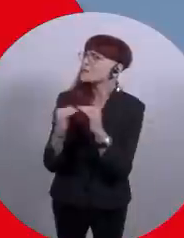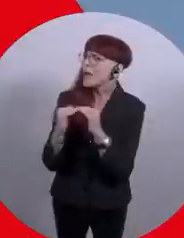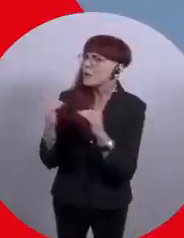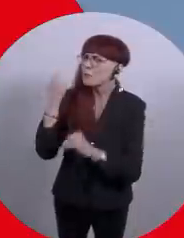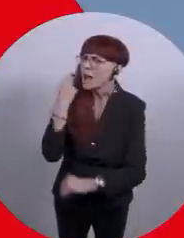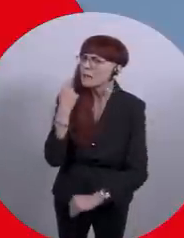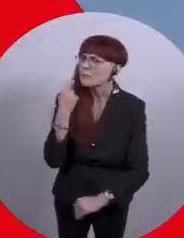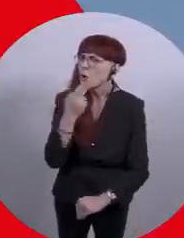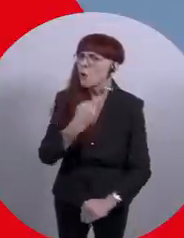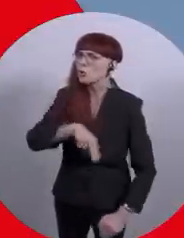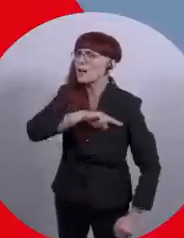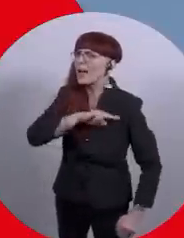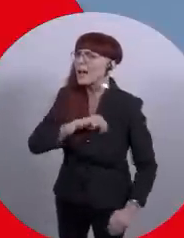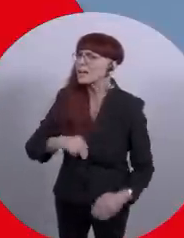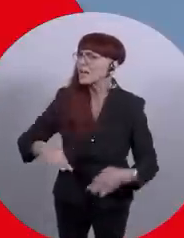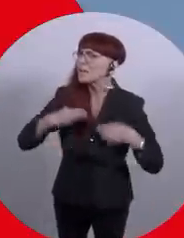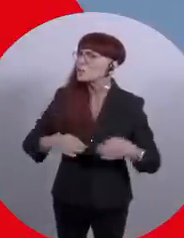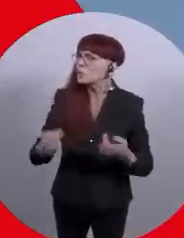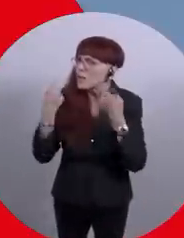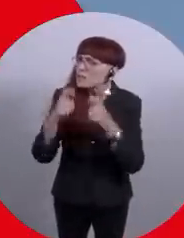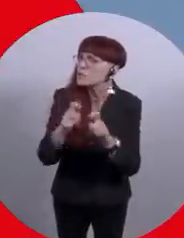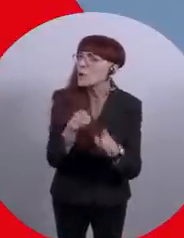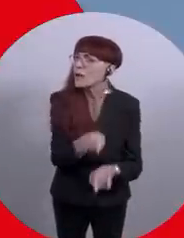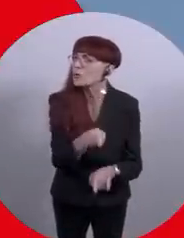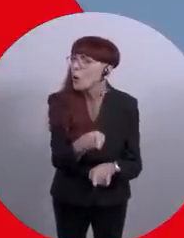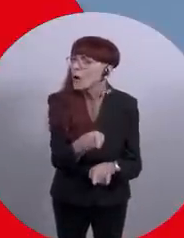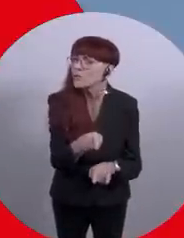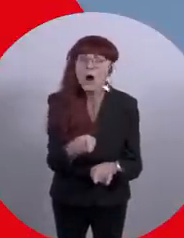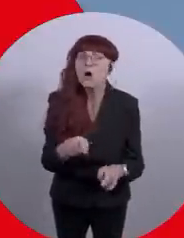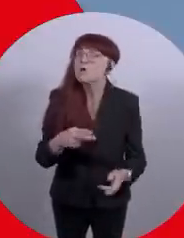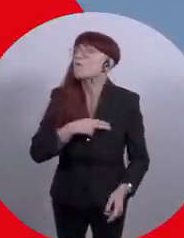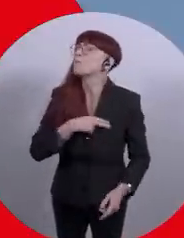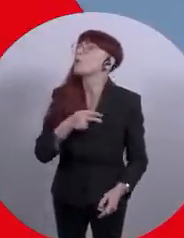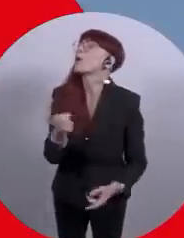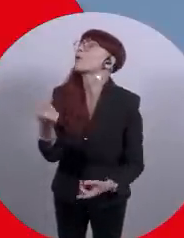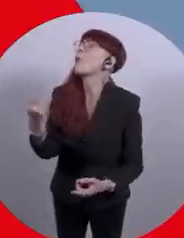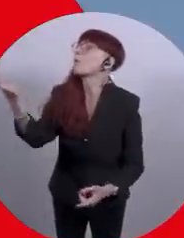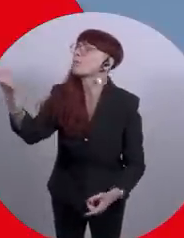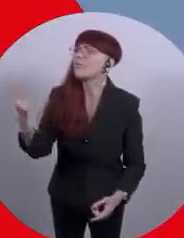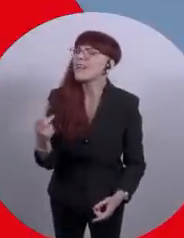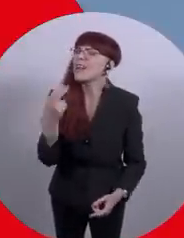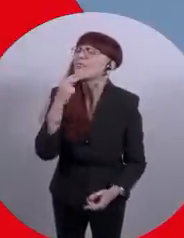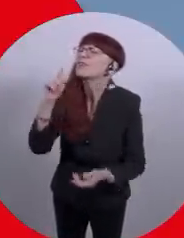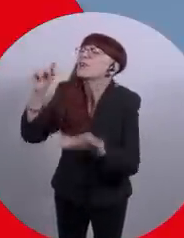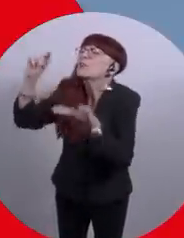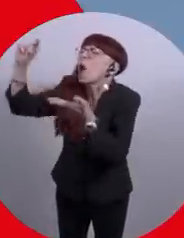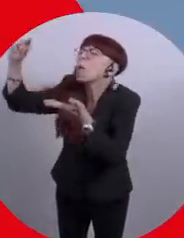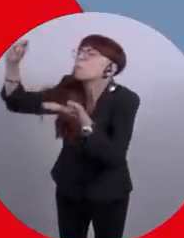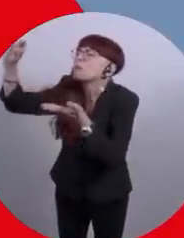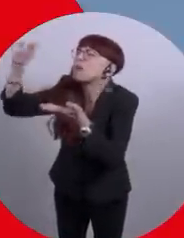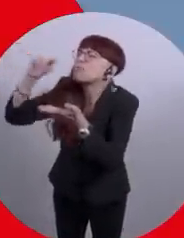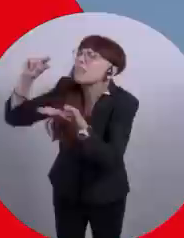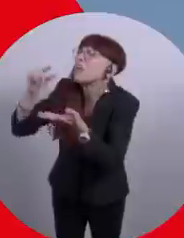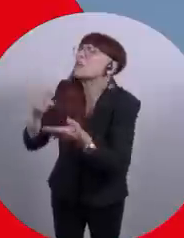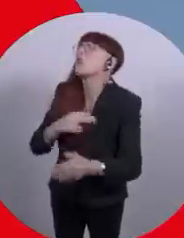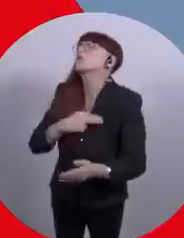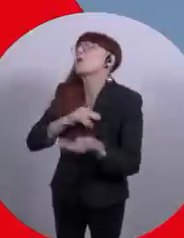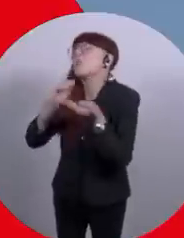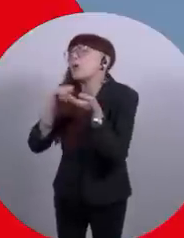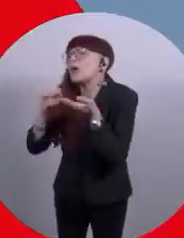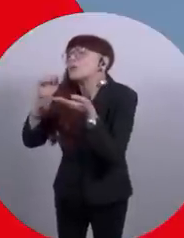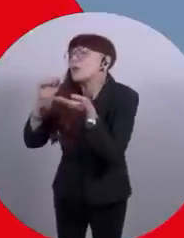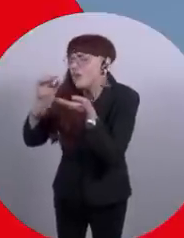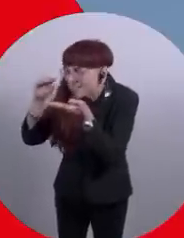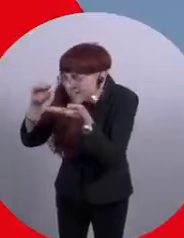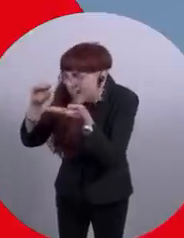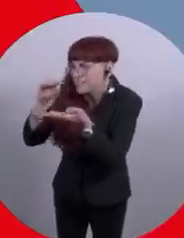Garantie auf Gesundheitsversorgung dort liegt ihr das Vermögen begründet aber wir wollen eh nur ein bisschen das Vermögenszuwachs begrenzen und liebe